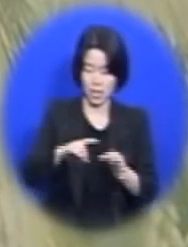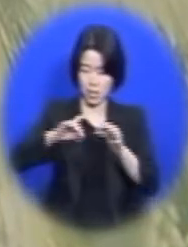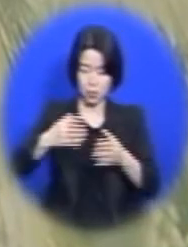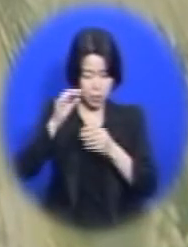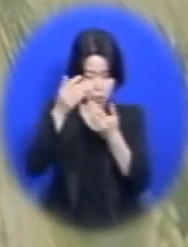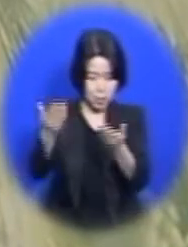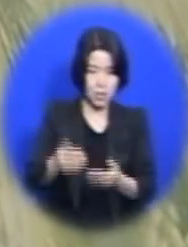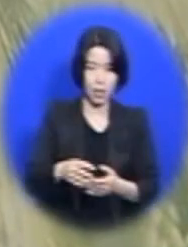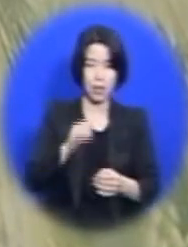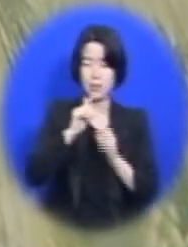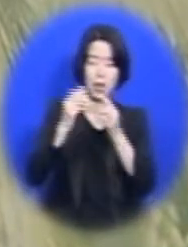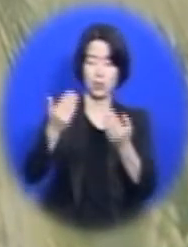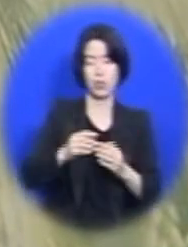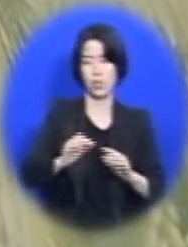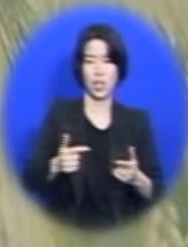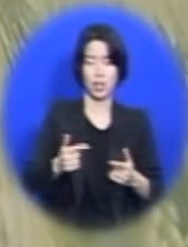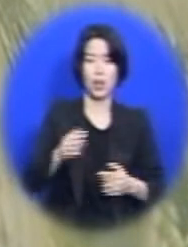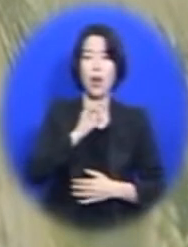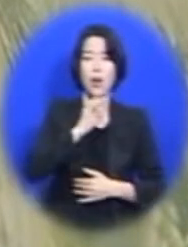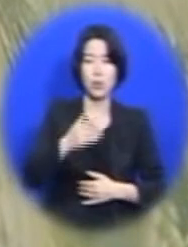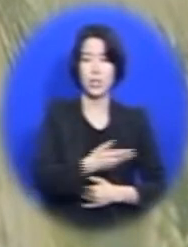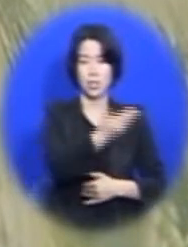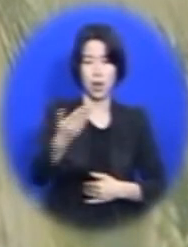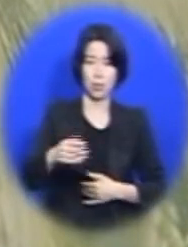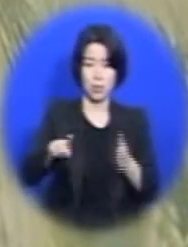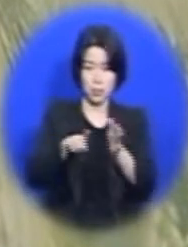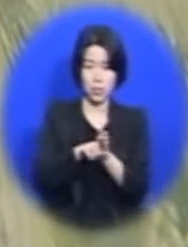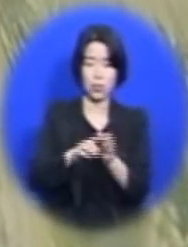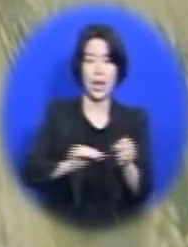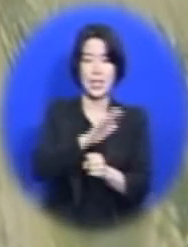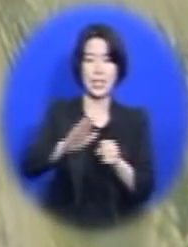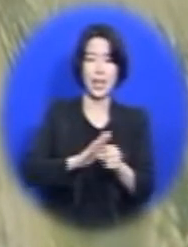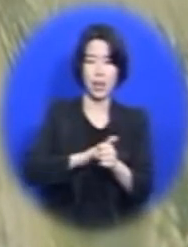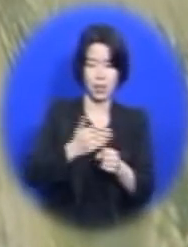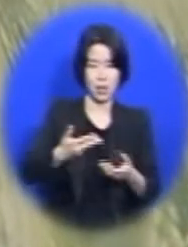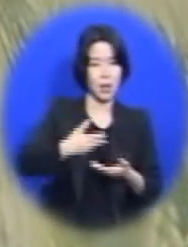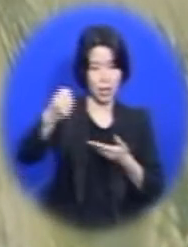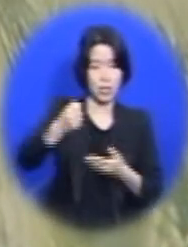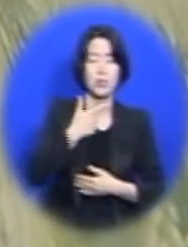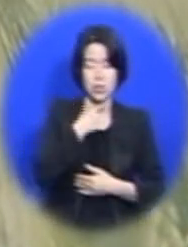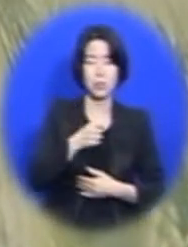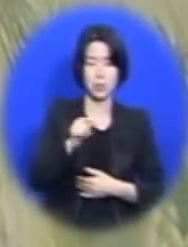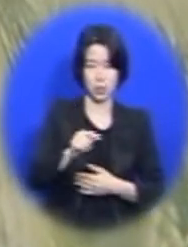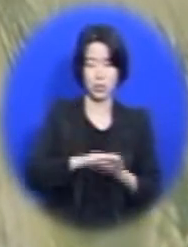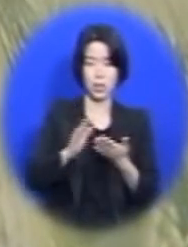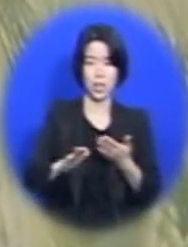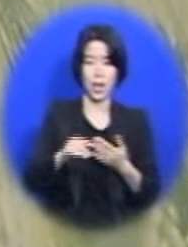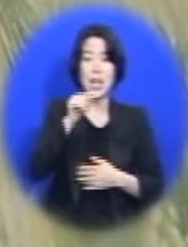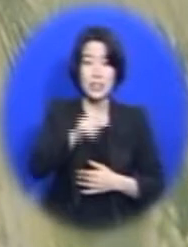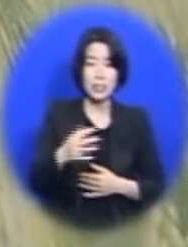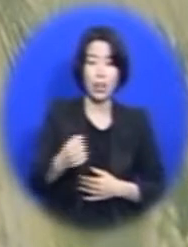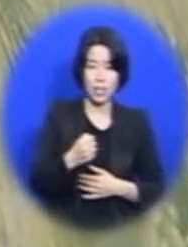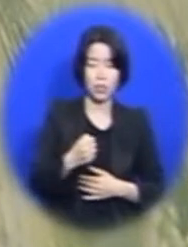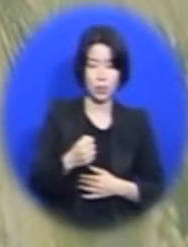아닙니다. 오직 여러분의 믿음과 사랑을 받으시고 싶으신 것이고 그것으로 여러분에게 복을